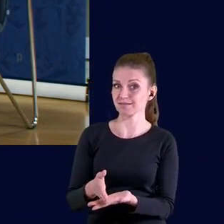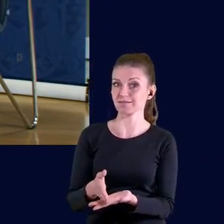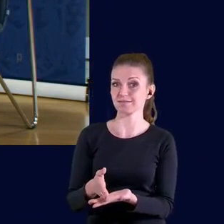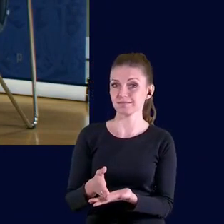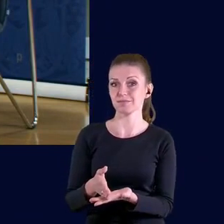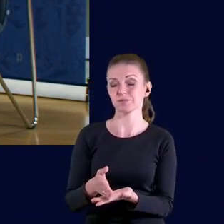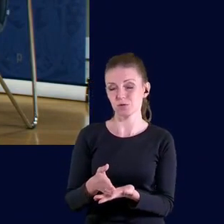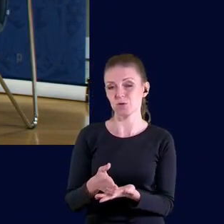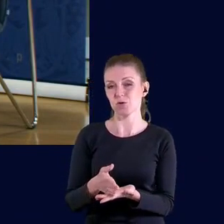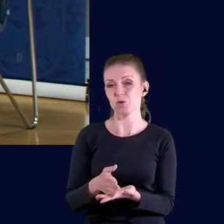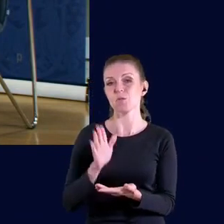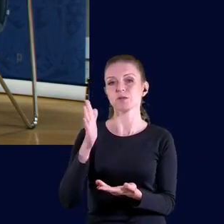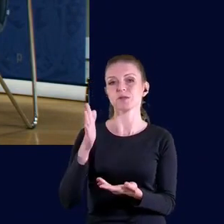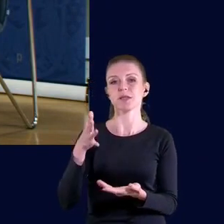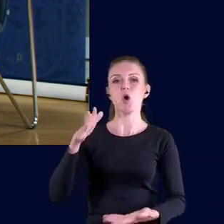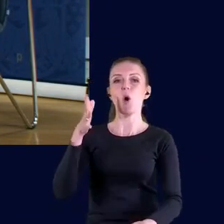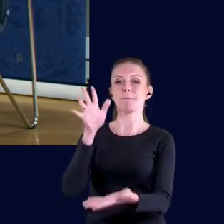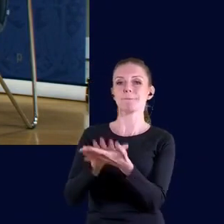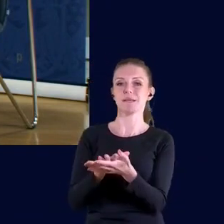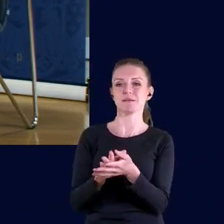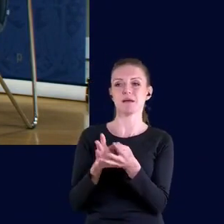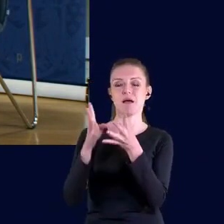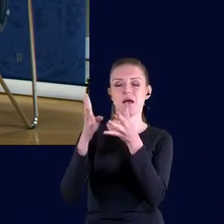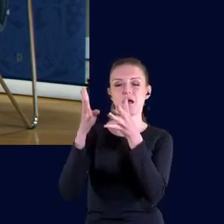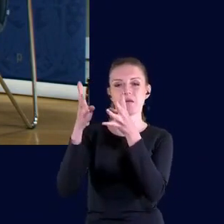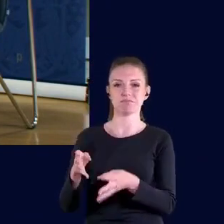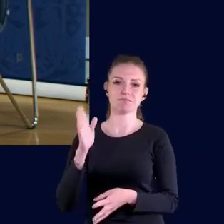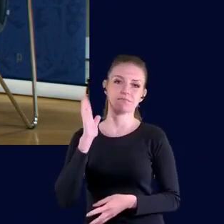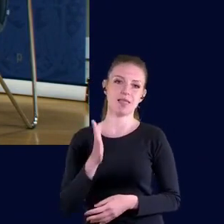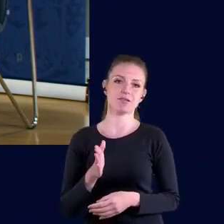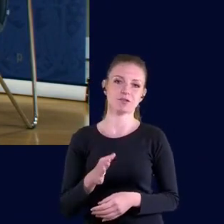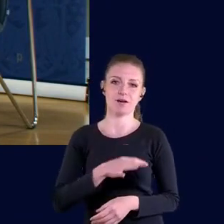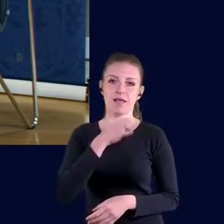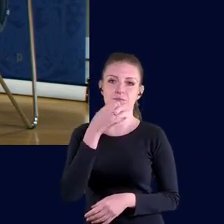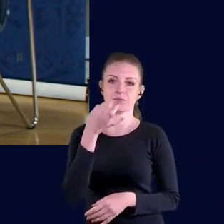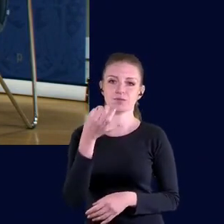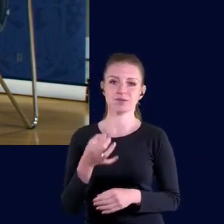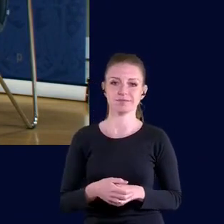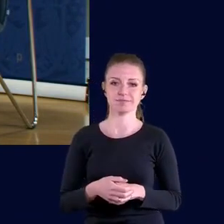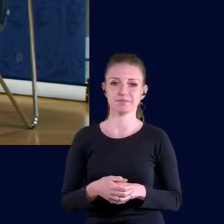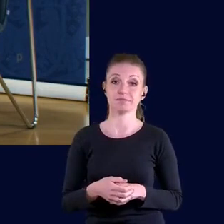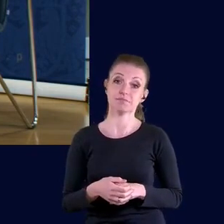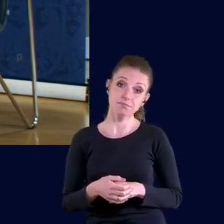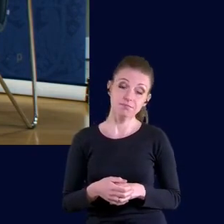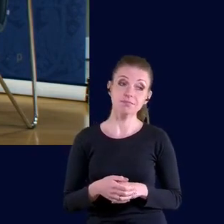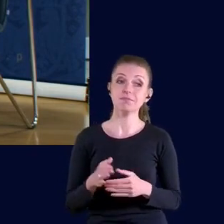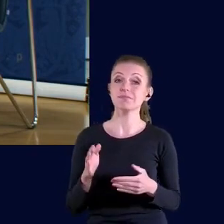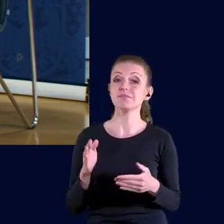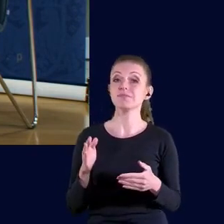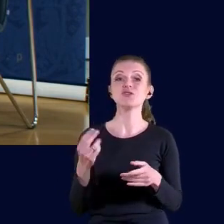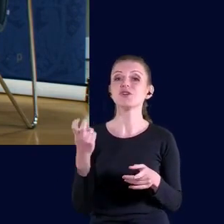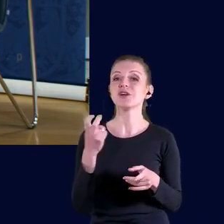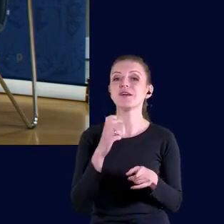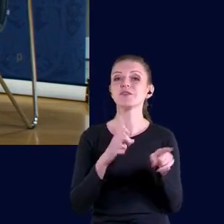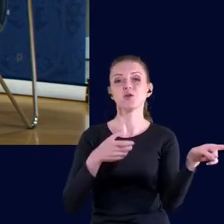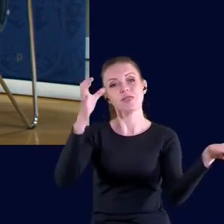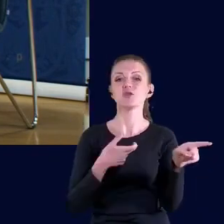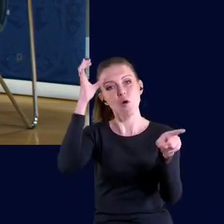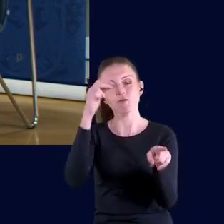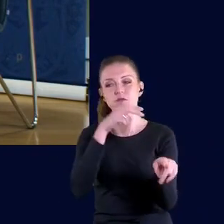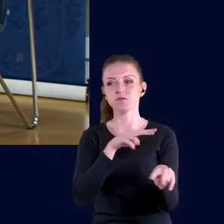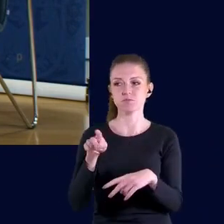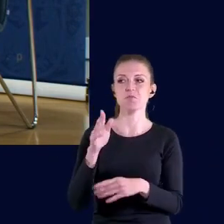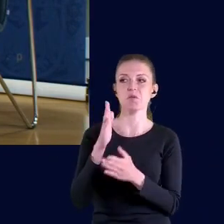ktoś postrzegani to będzie definiować naszą pozycję w oczach naukowców oczach decydentów na